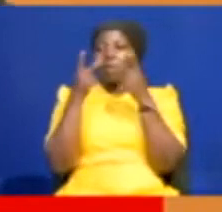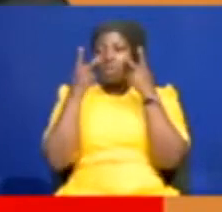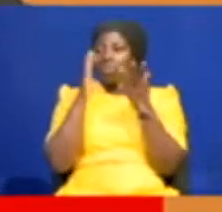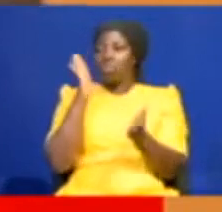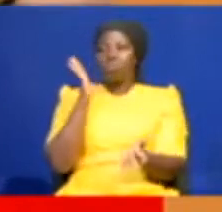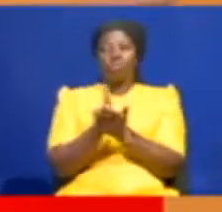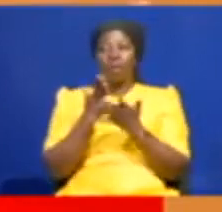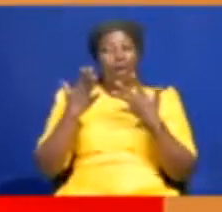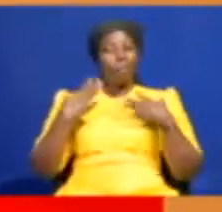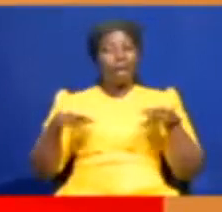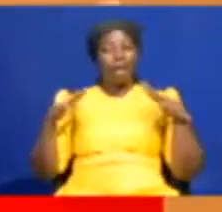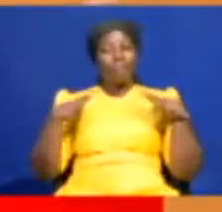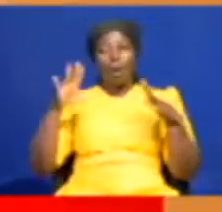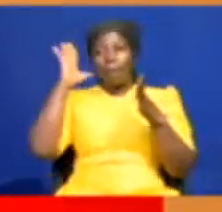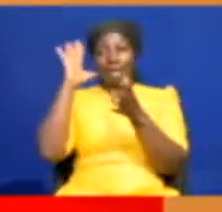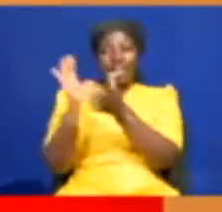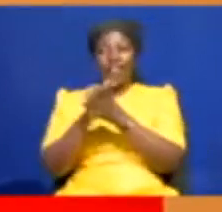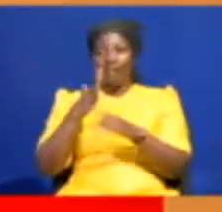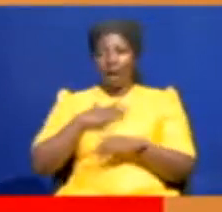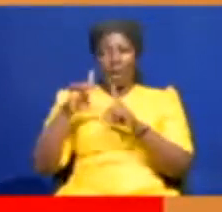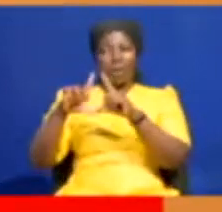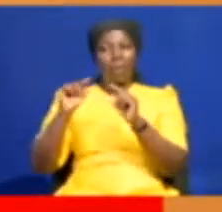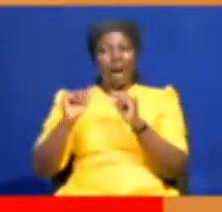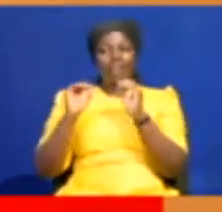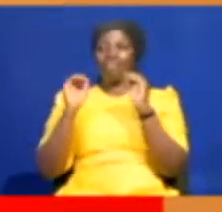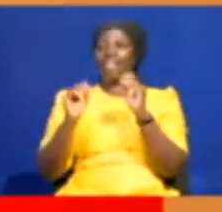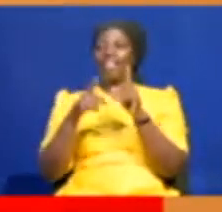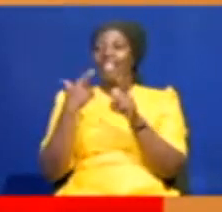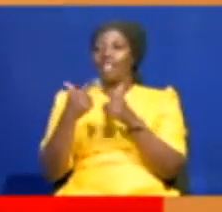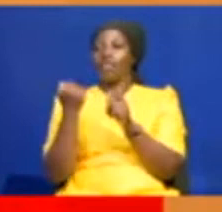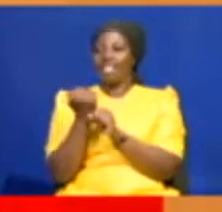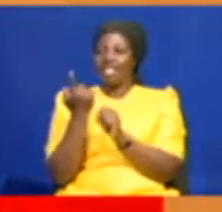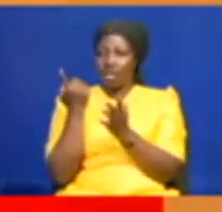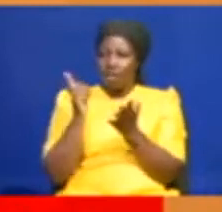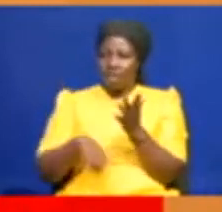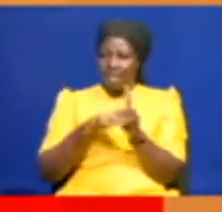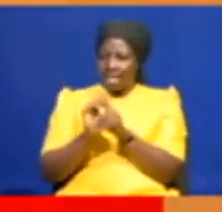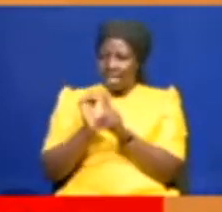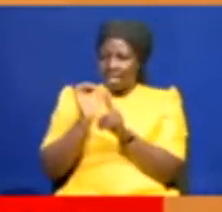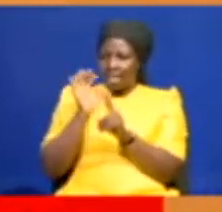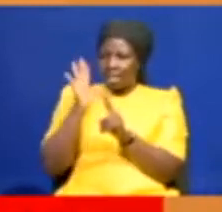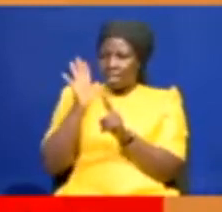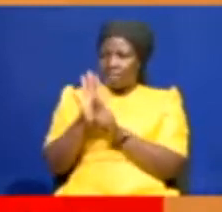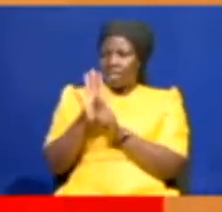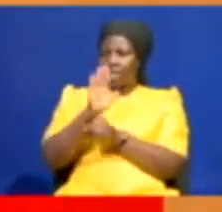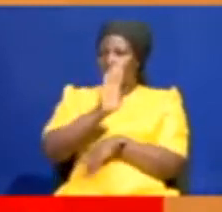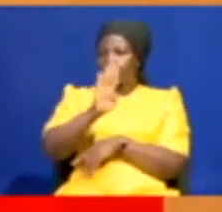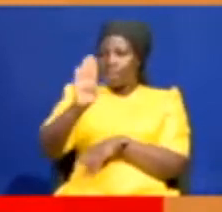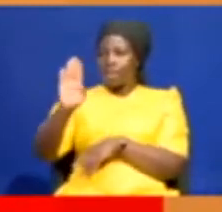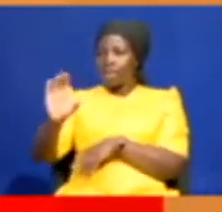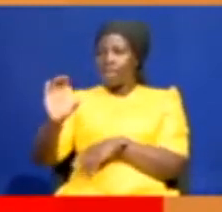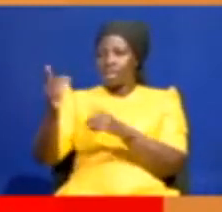kweli watu hawaamini vile tunavyosema, na tukafanya exposé na BBC wakaja hapa Kenya,